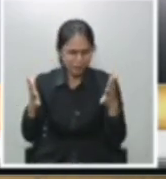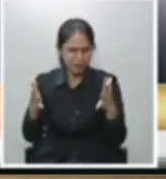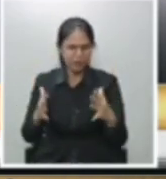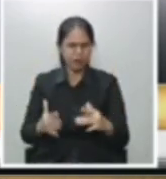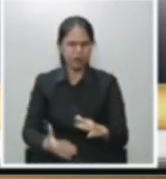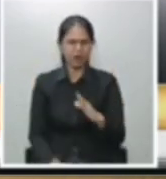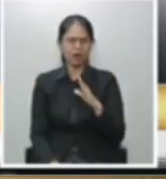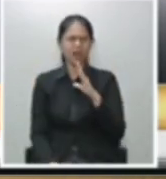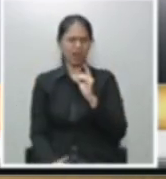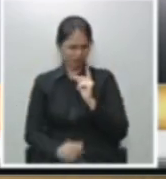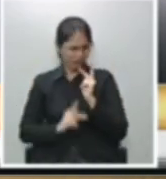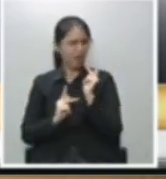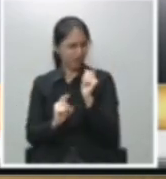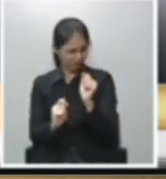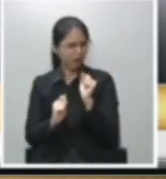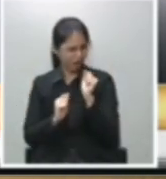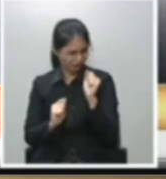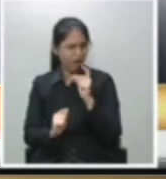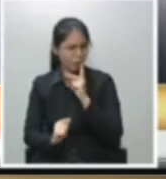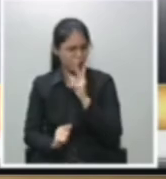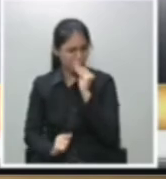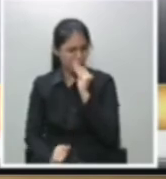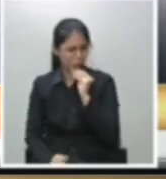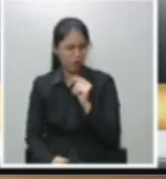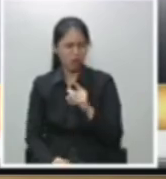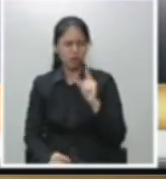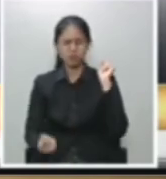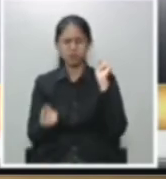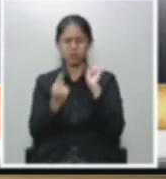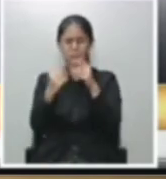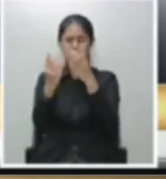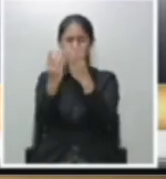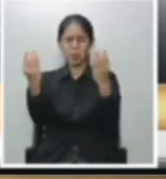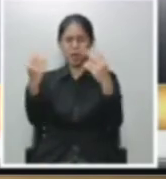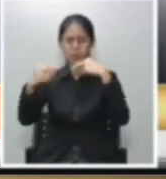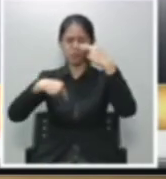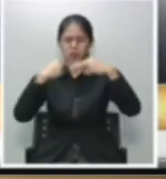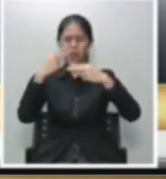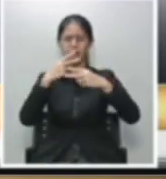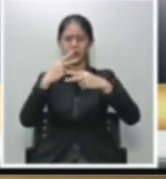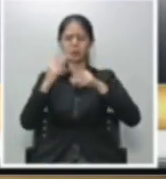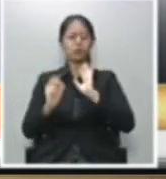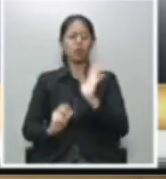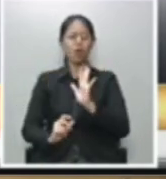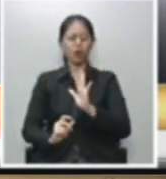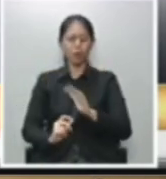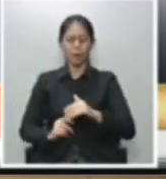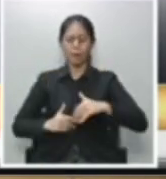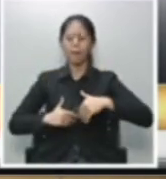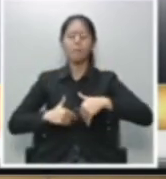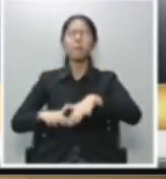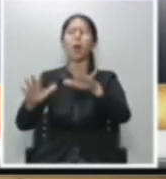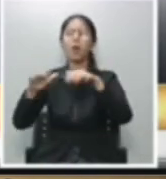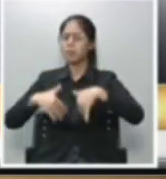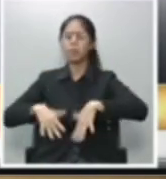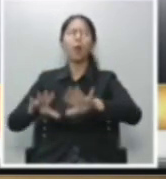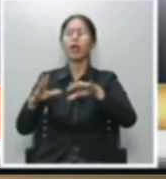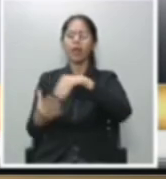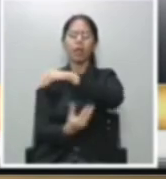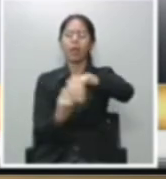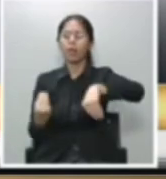พูดเหรอว่าประเทศนี้ไม่ต้องปกครองโดยระบอบประชาธิปไตยให้มันเวียนว่ายตายเกิดอย่างนี้แห